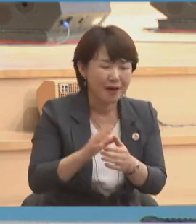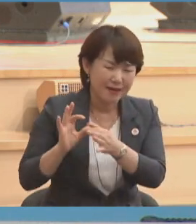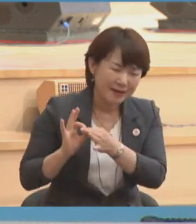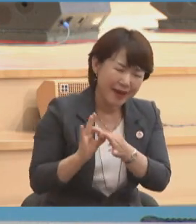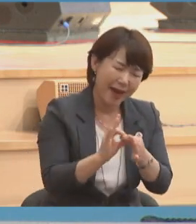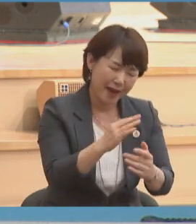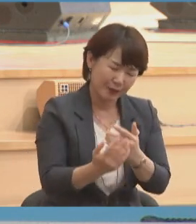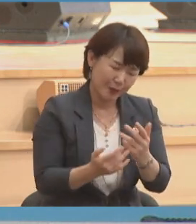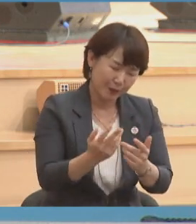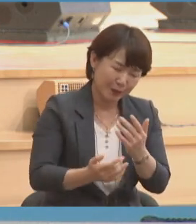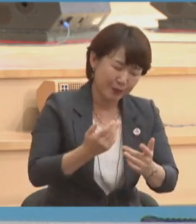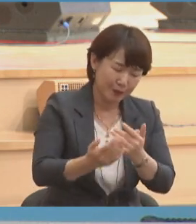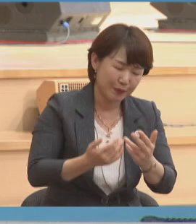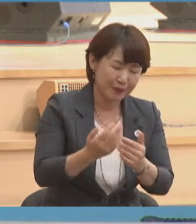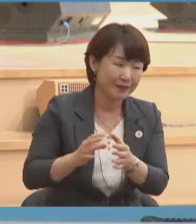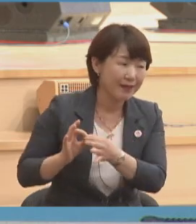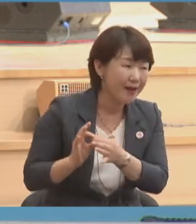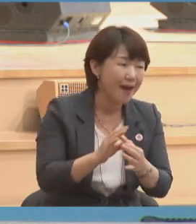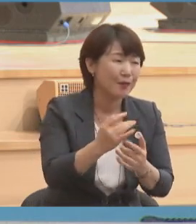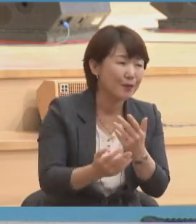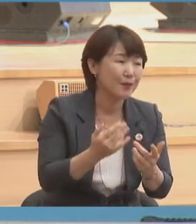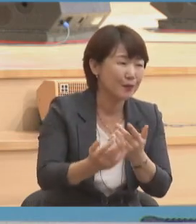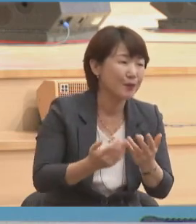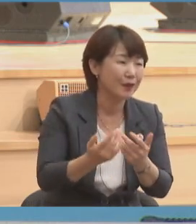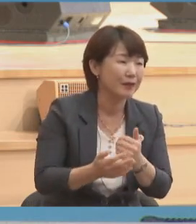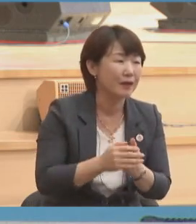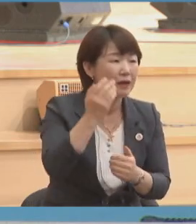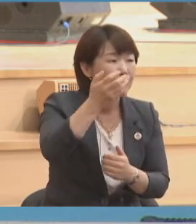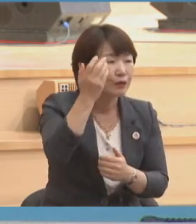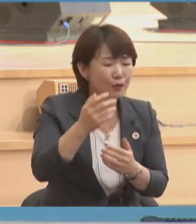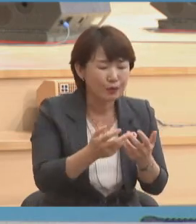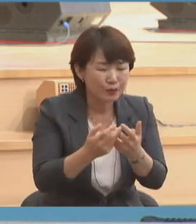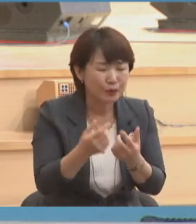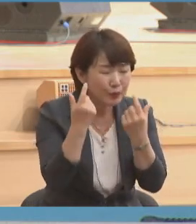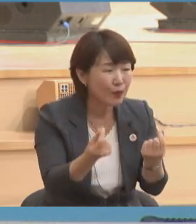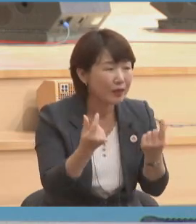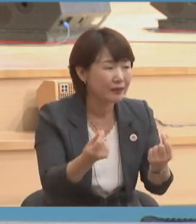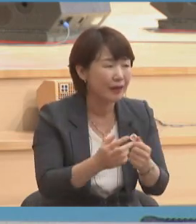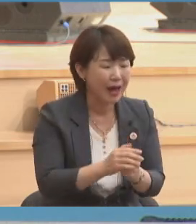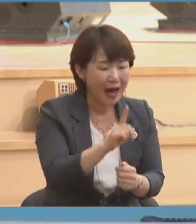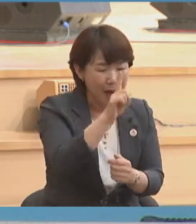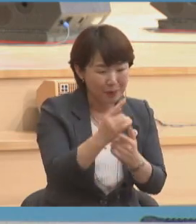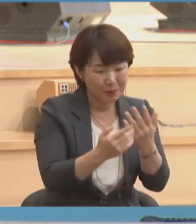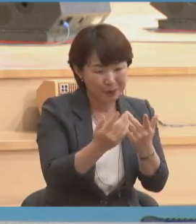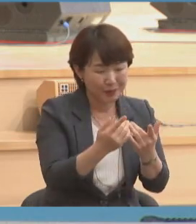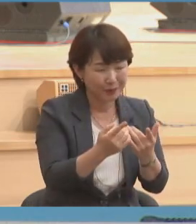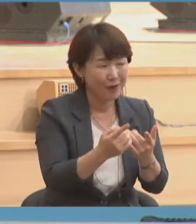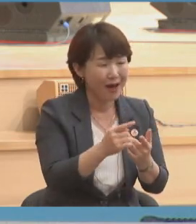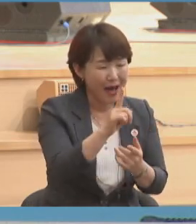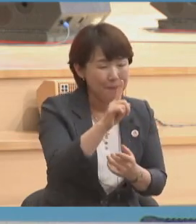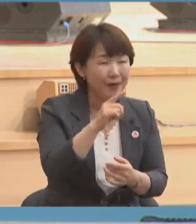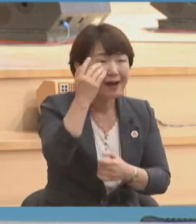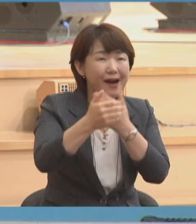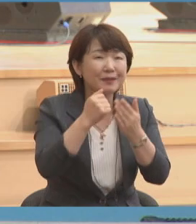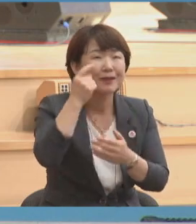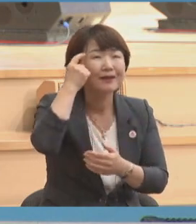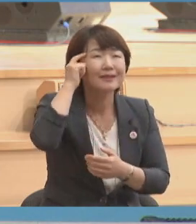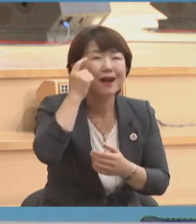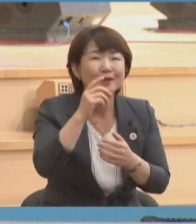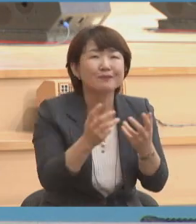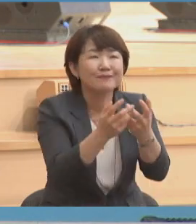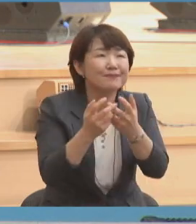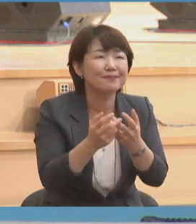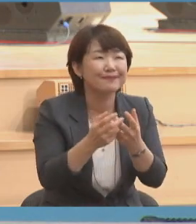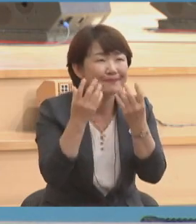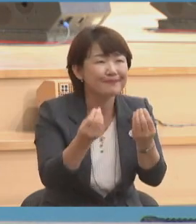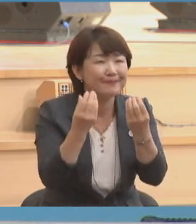계속 불을 떼야 돼요. 성령 충만도 마찬가지. 한번 하나님의 생각으로 가득 찼다? 그럼 됐다?